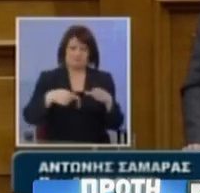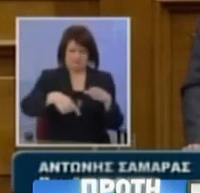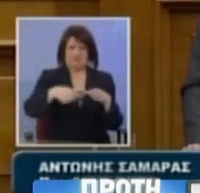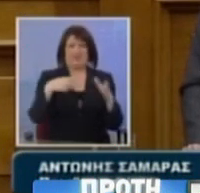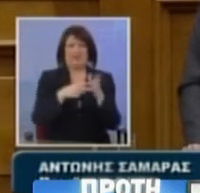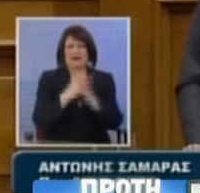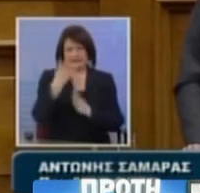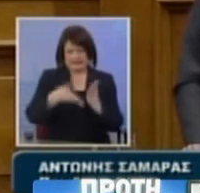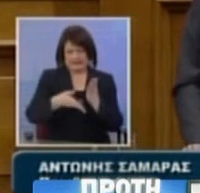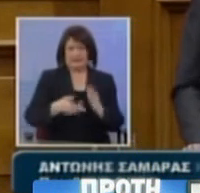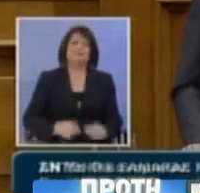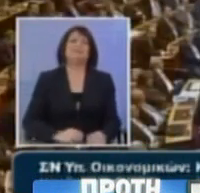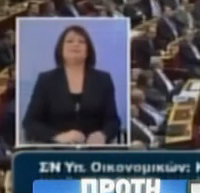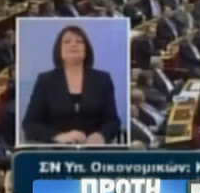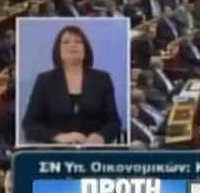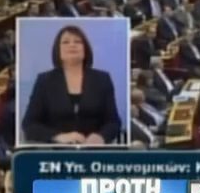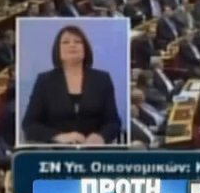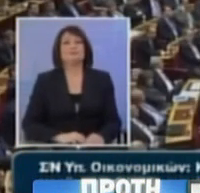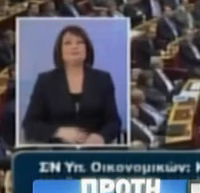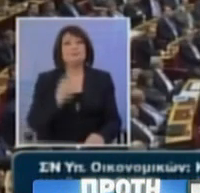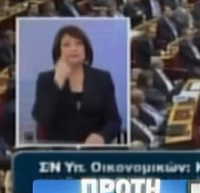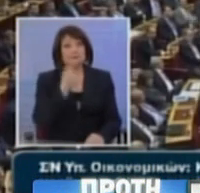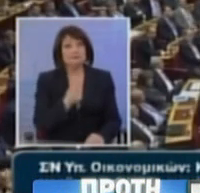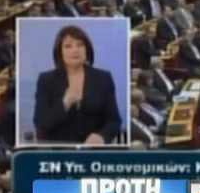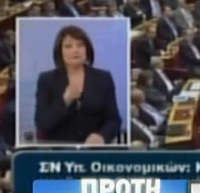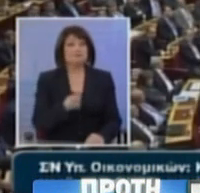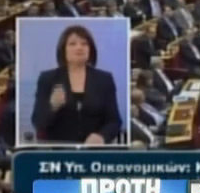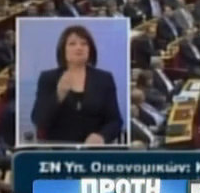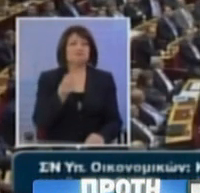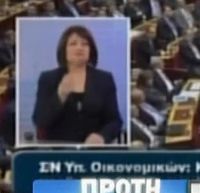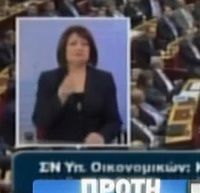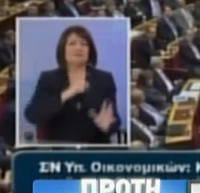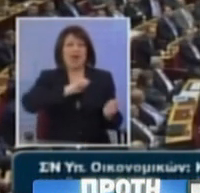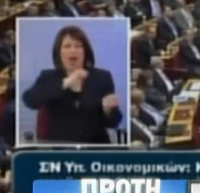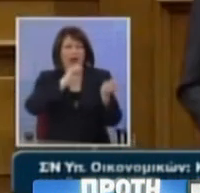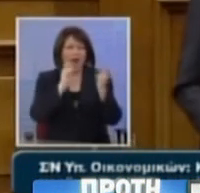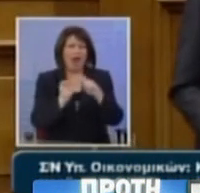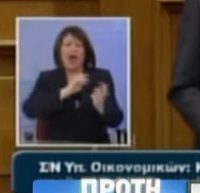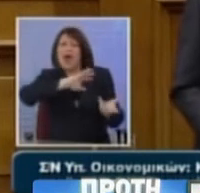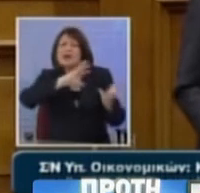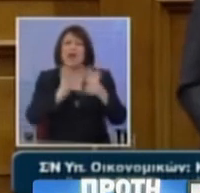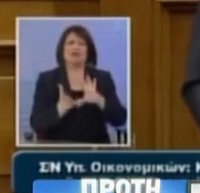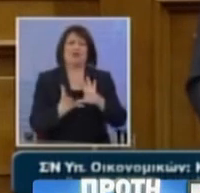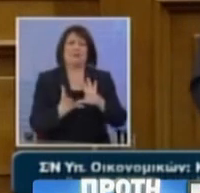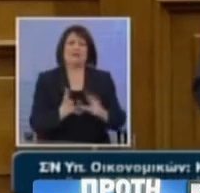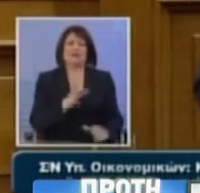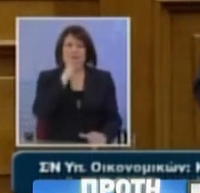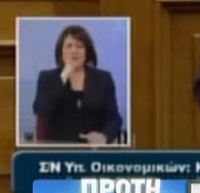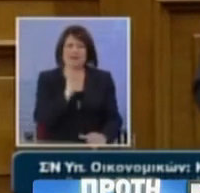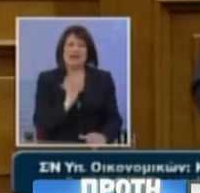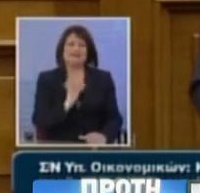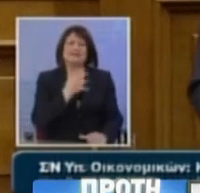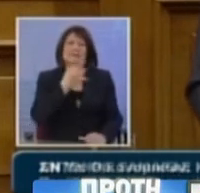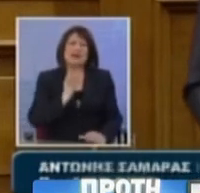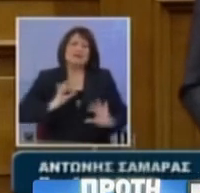διάρκεια της ομιλίας του στη Βουλή ο κύριος Σαμαράς υποστήριξε ότι το 2014 θα είναι έτος ανάκαμψης, ενώ εκτίμησε ότι από αυτή